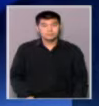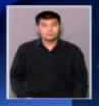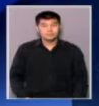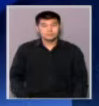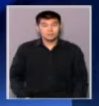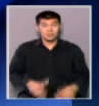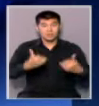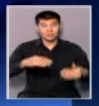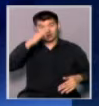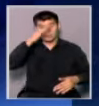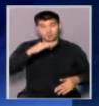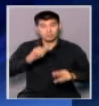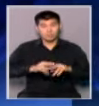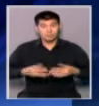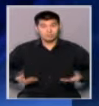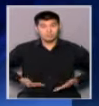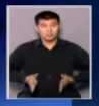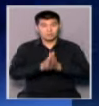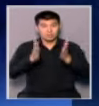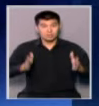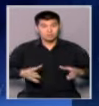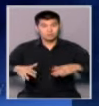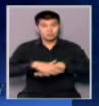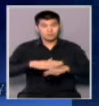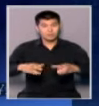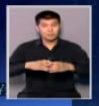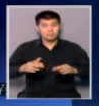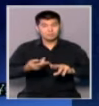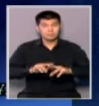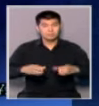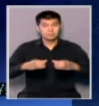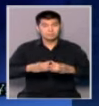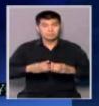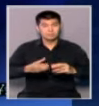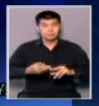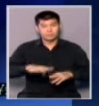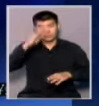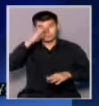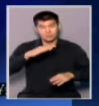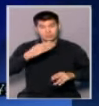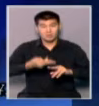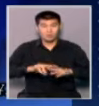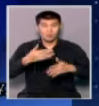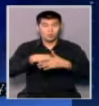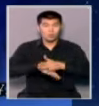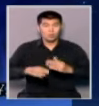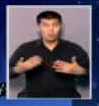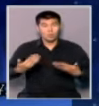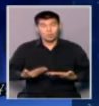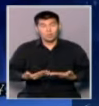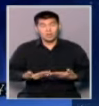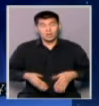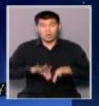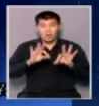Бүгін әкем өмірде болғанда үлкен шығармашылық кеші өтермеді деп ойлаймын. Әкем өмірден өткелі өмірі мен